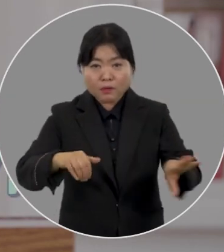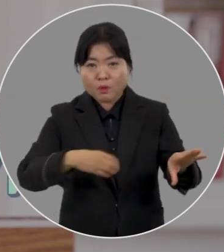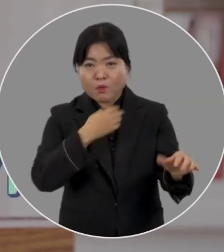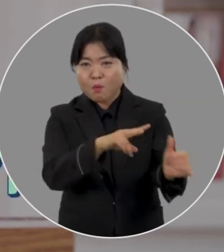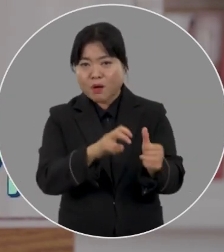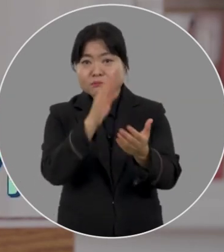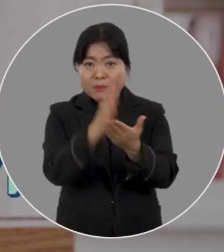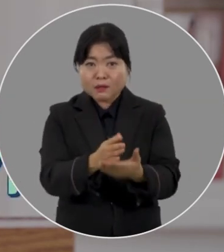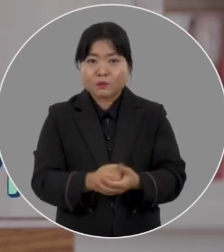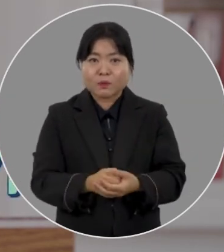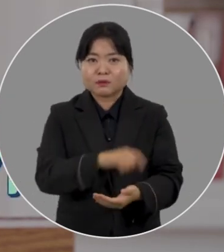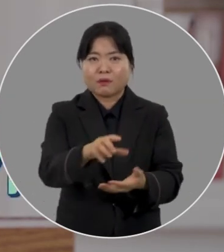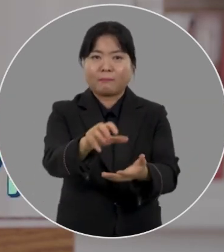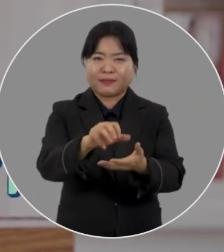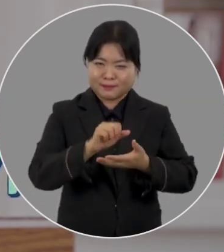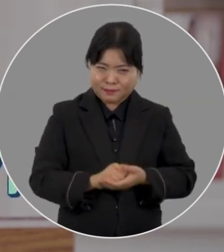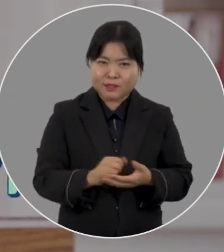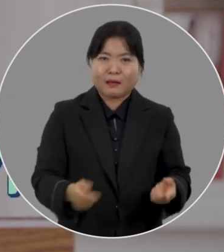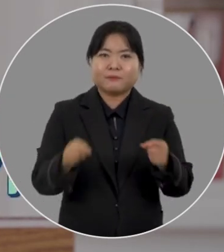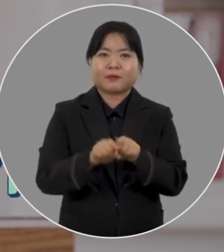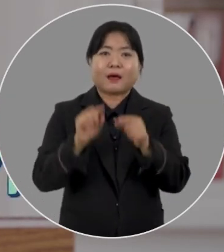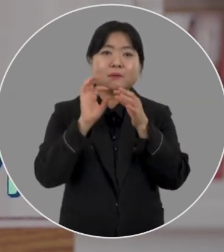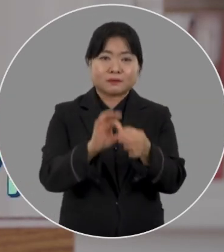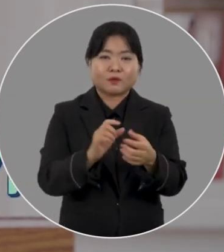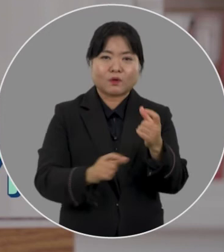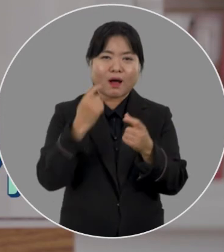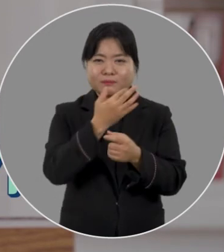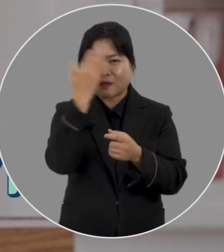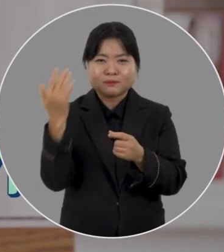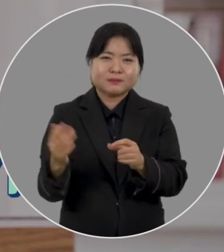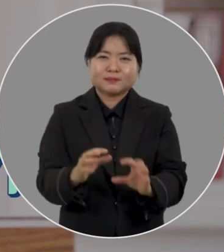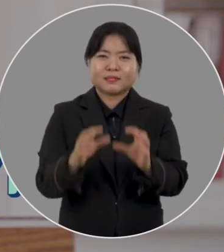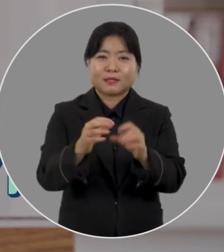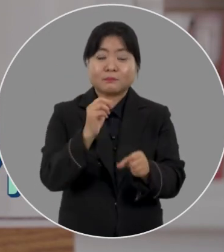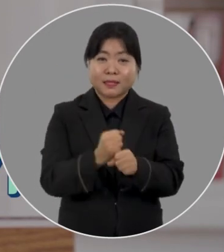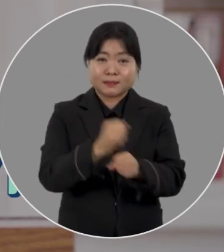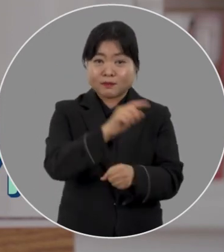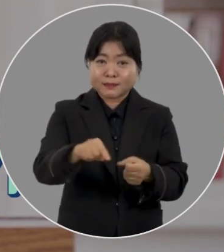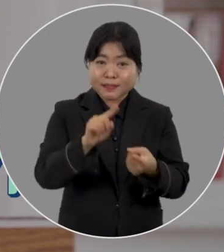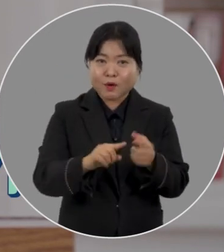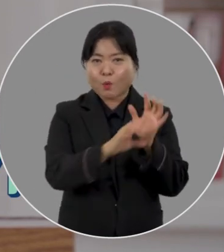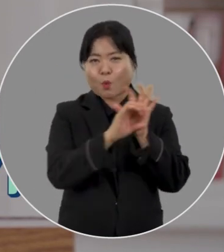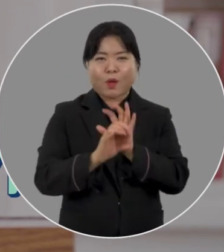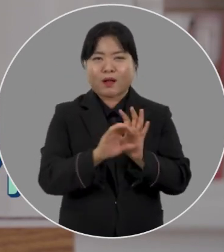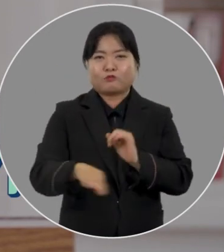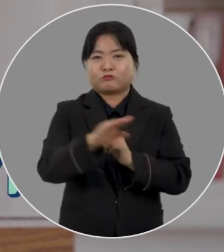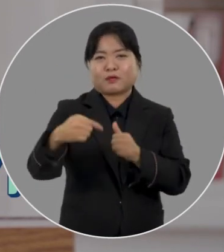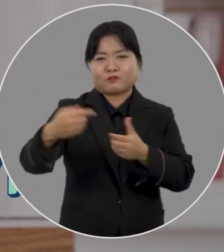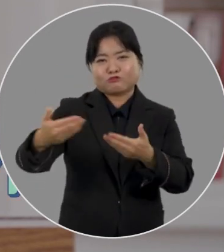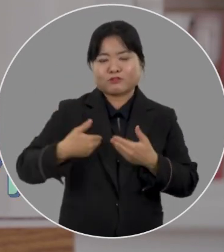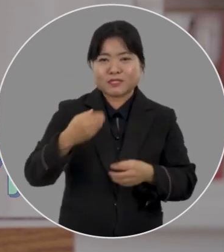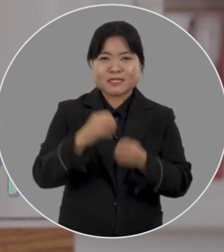혐오하는 것이 아니라 그걸 받아들여서 함께 하면서 더 아름다운 세상을 만들어내는 게 이게 코로나가 우리에게